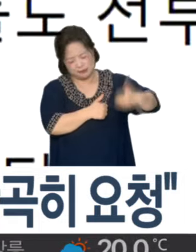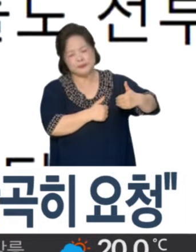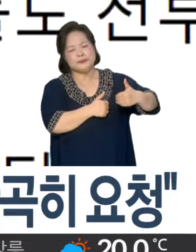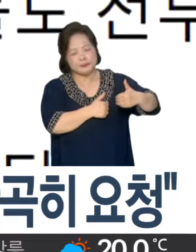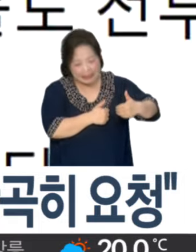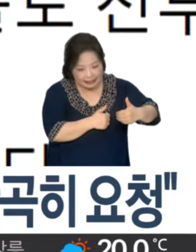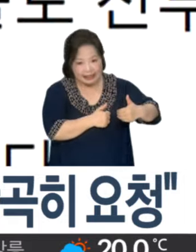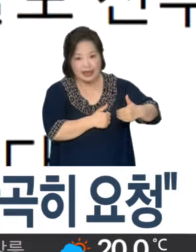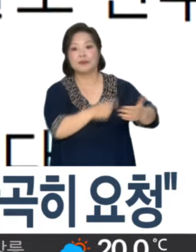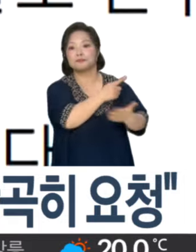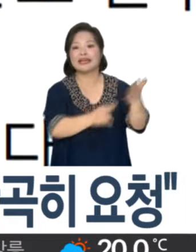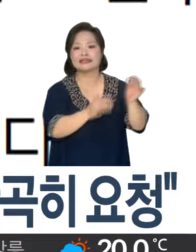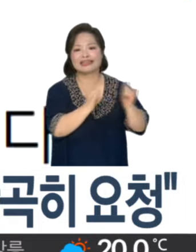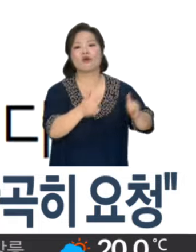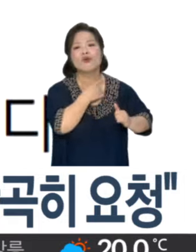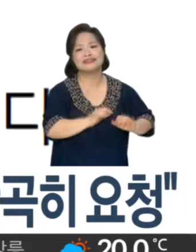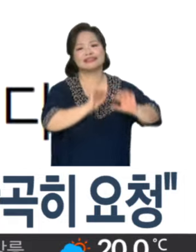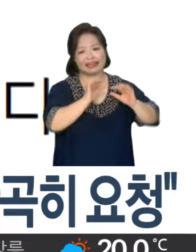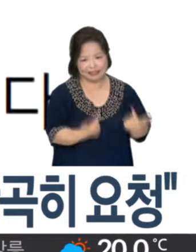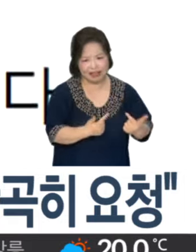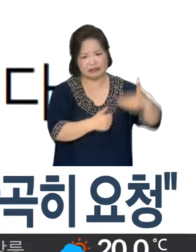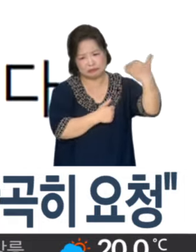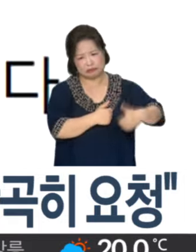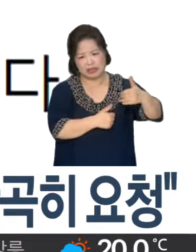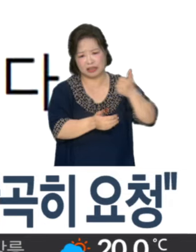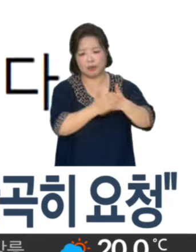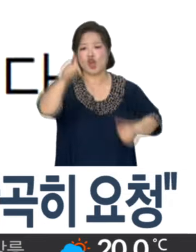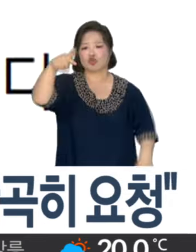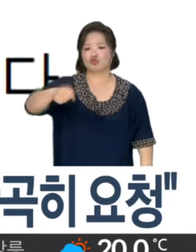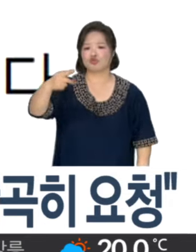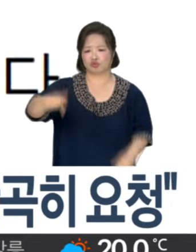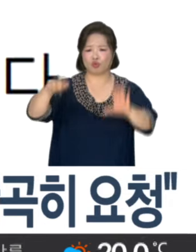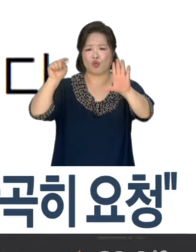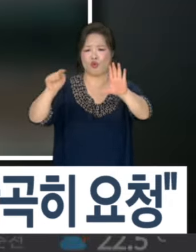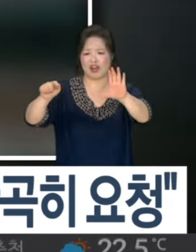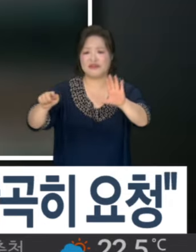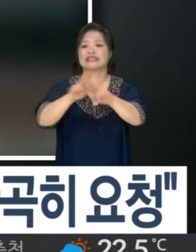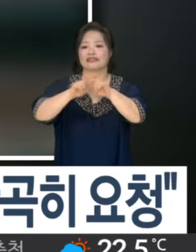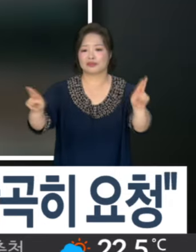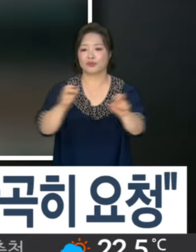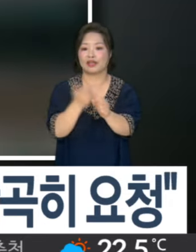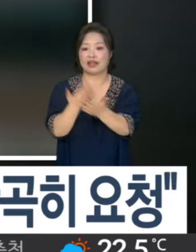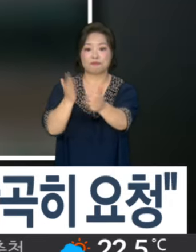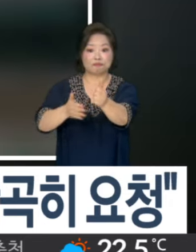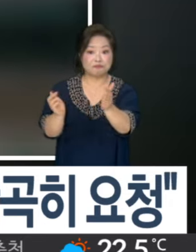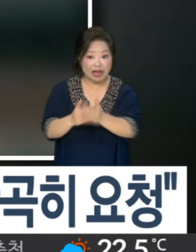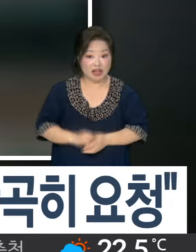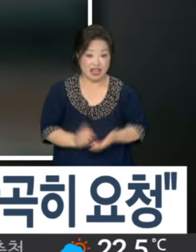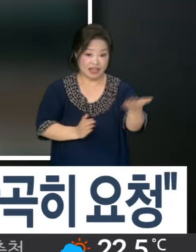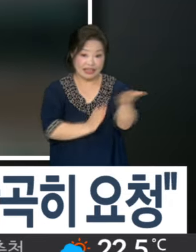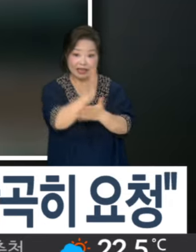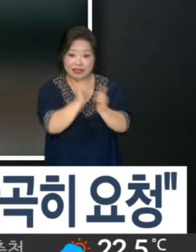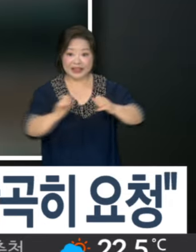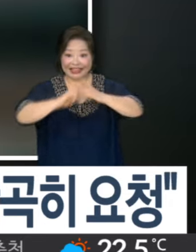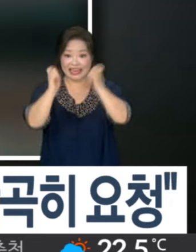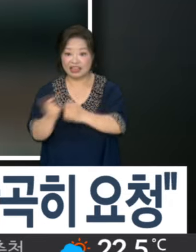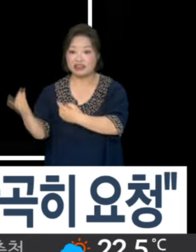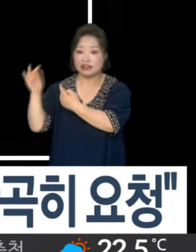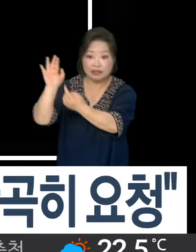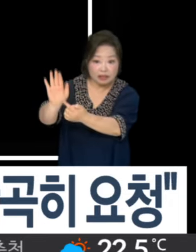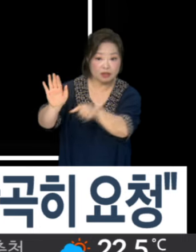있었다 피해자들이 원치 않는다며 구독도 취소해 달라고 밝습니다 들은 개인 신상을 공개하는